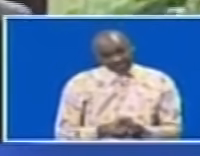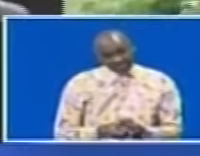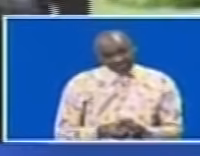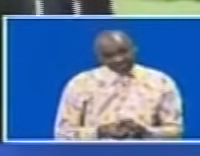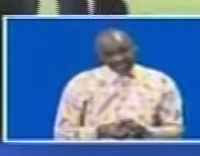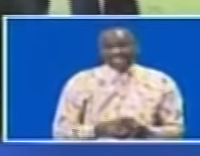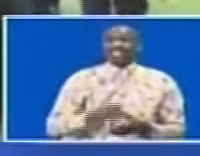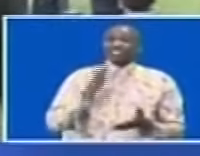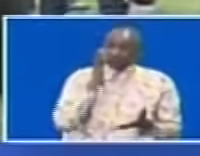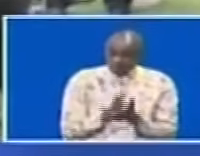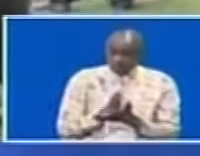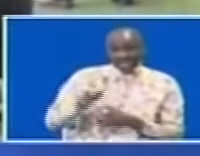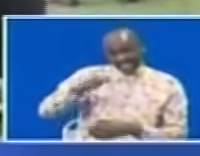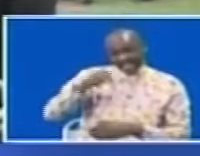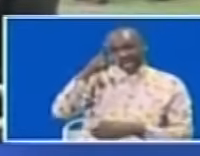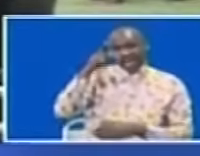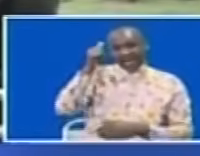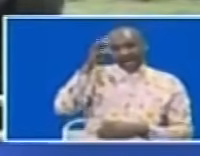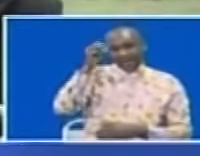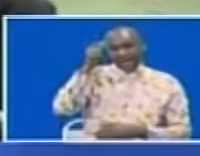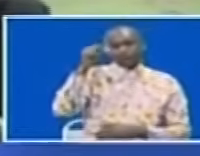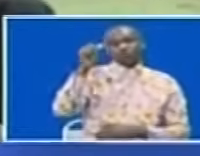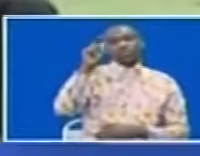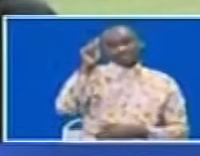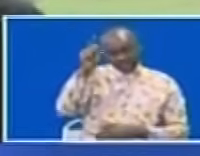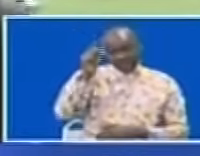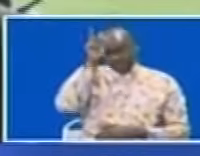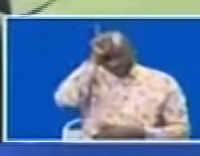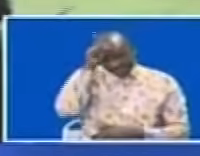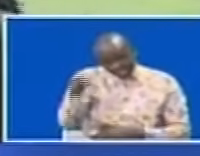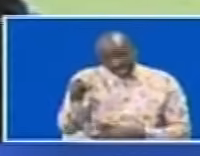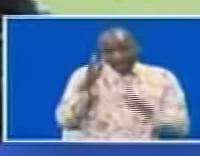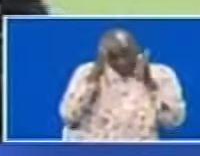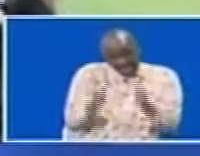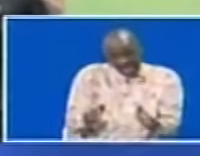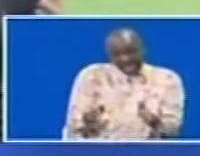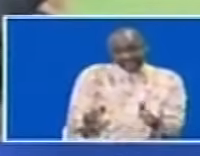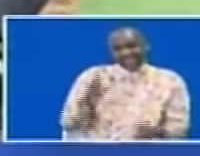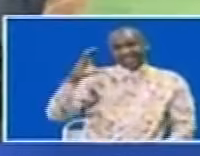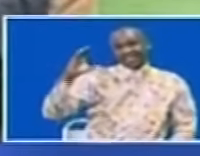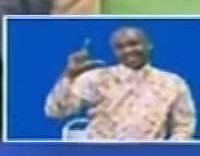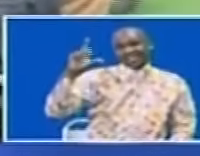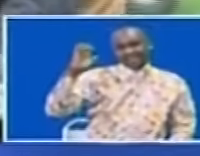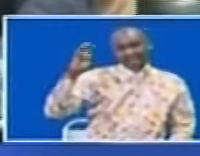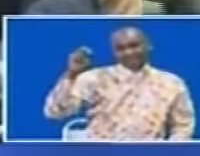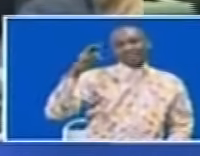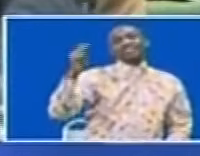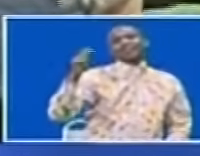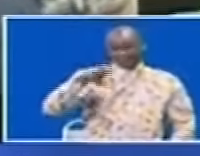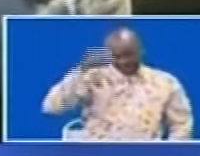And it is at Kamagut village in Wasingishu County where one Clement Kipkoech Kosgei is